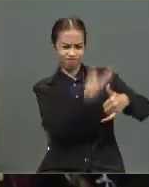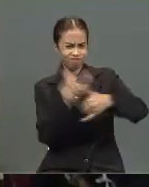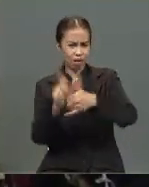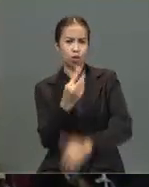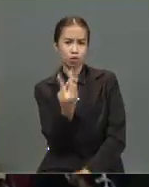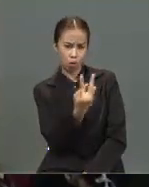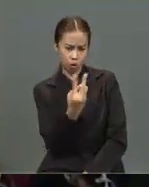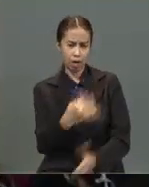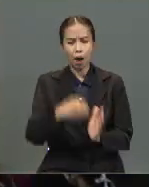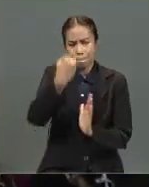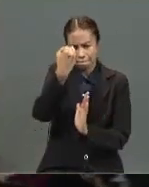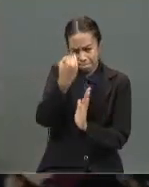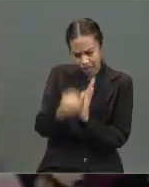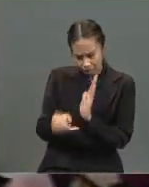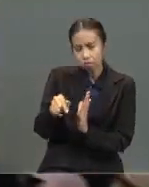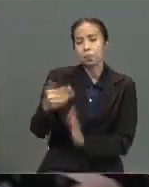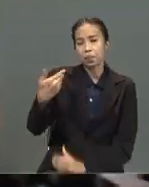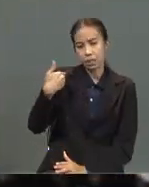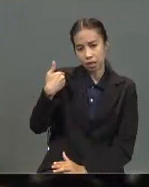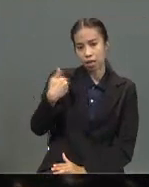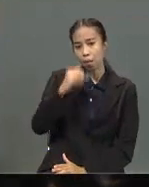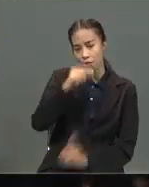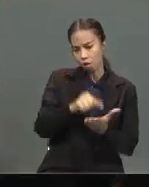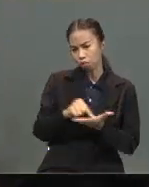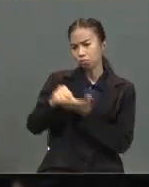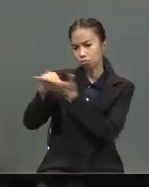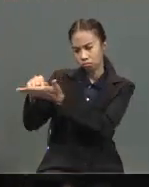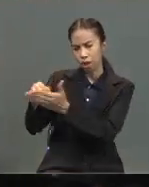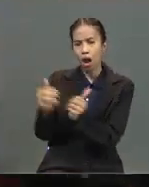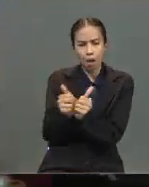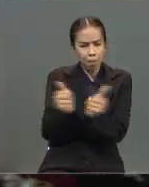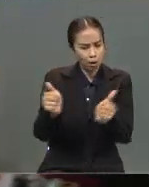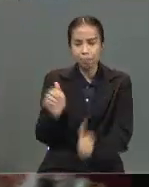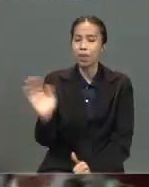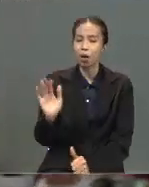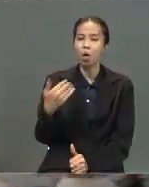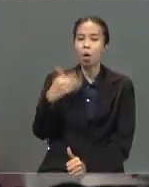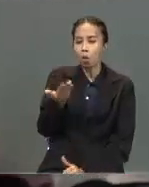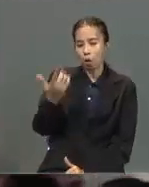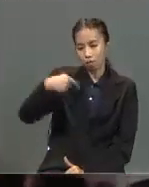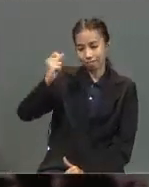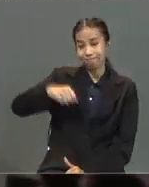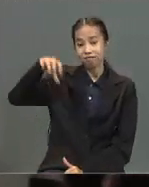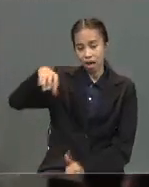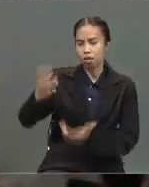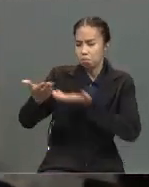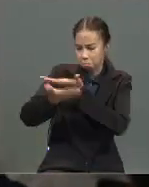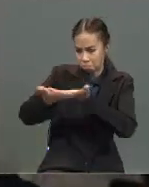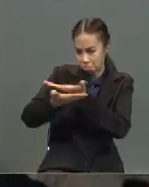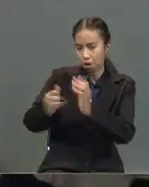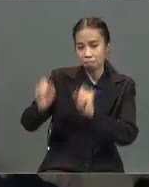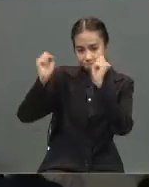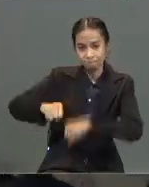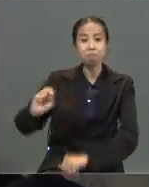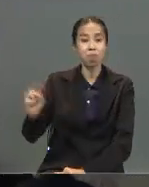เป็นการฝ่าฝืนเงื่อนไขของสารจึงยื่นคำร้องขอเพิกถอนการปล่อยตัวชั่วคราวให้ศาลพิจารณาแน่นอนนะคะถึงแม้ว่า